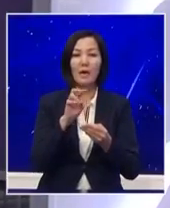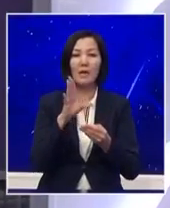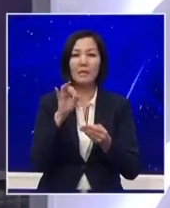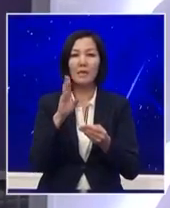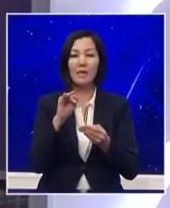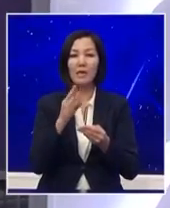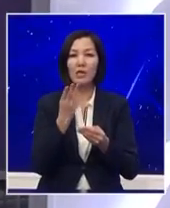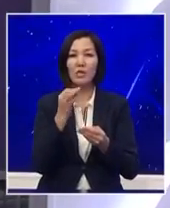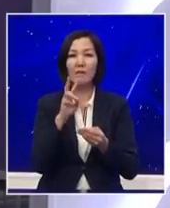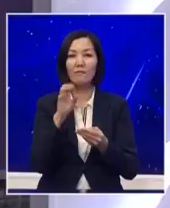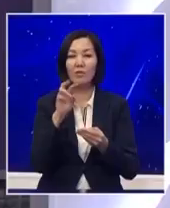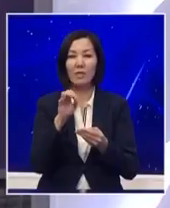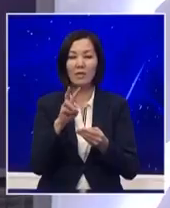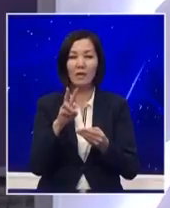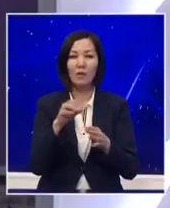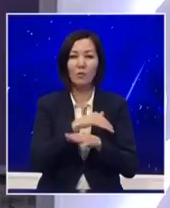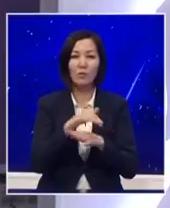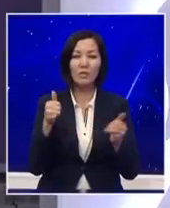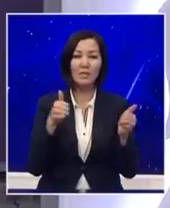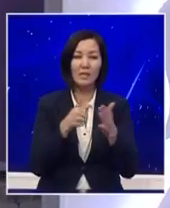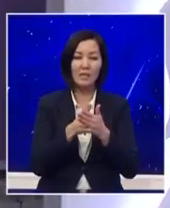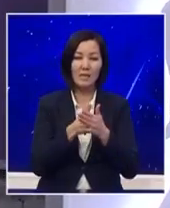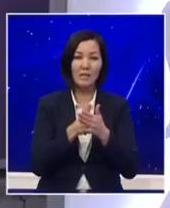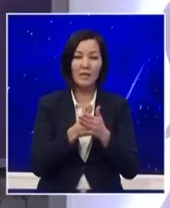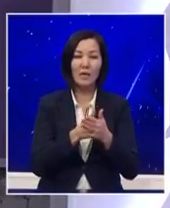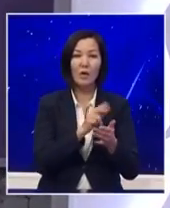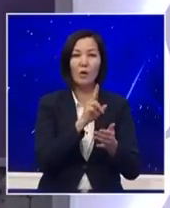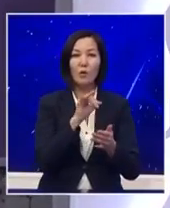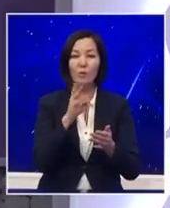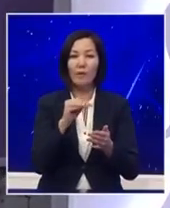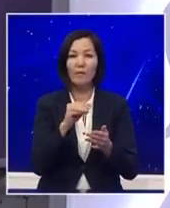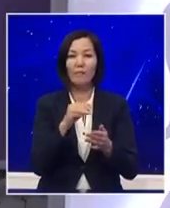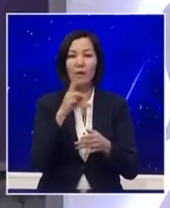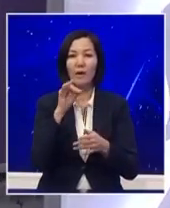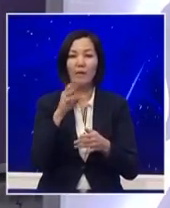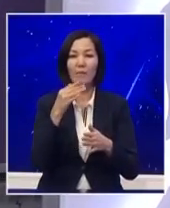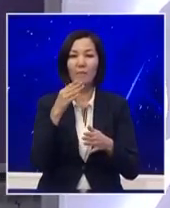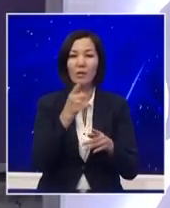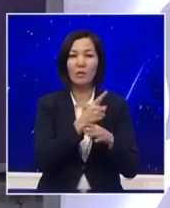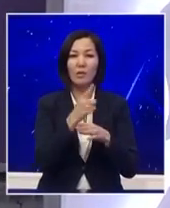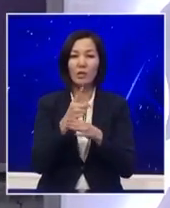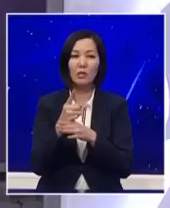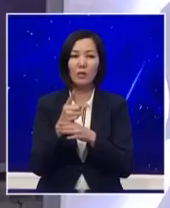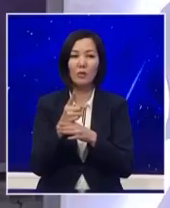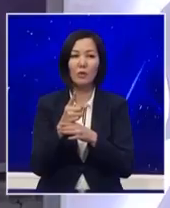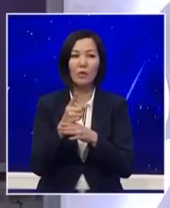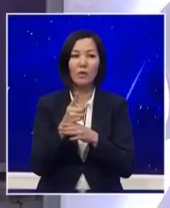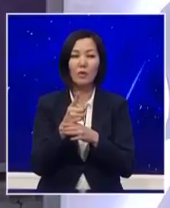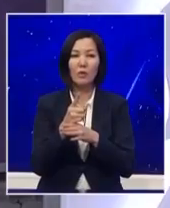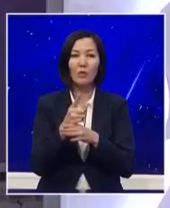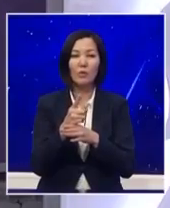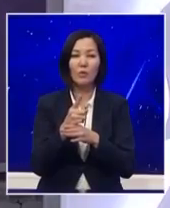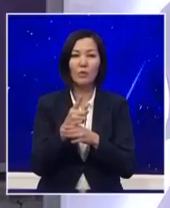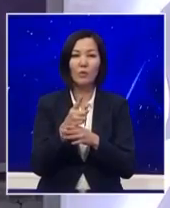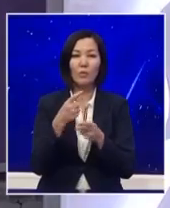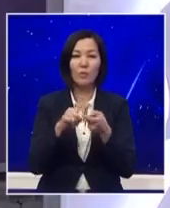көшесінен Шевченко көшесіне дейін, сонымен қатар Құрманов көшесі мен Қабанбай көшесінің орталығында шектеулі шаралар қолданылатын болады. Ол